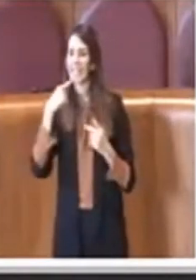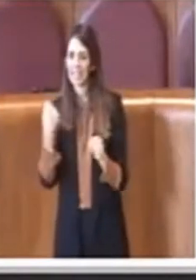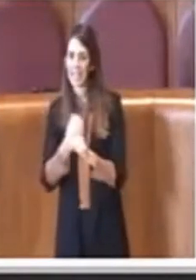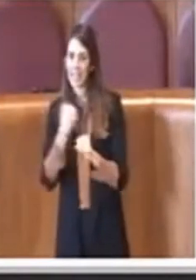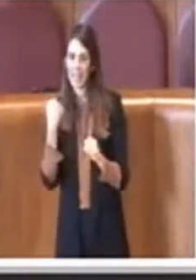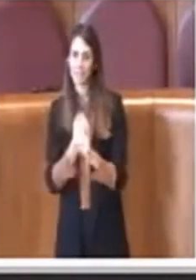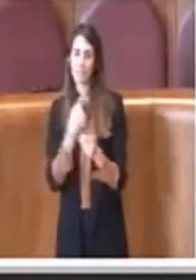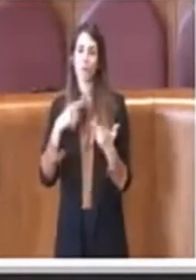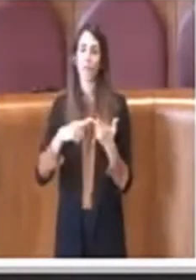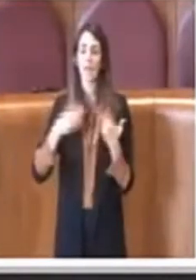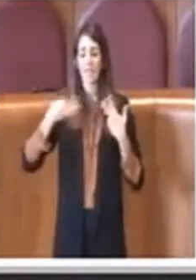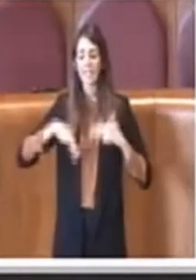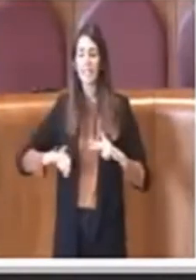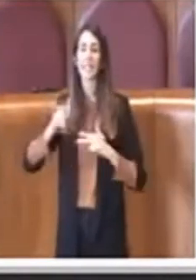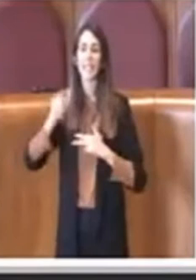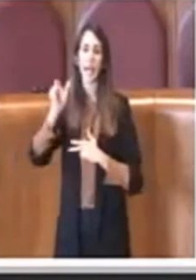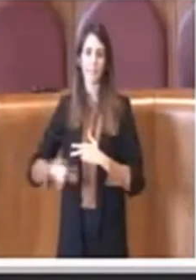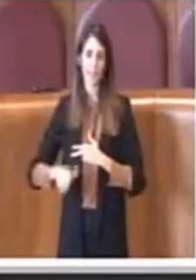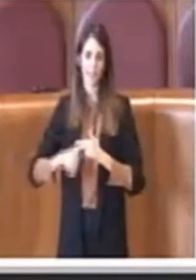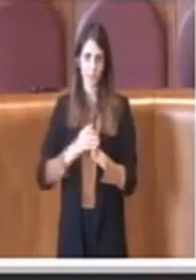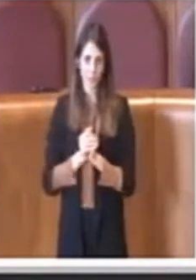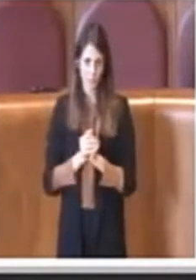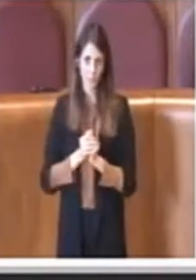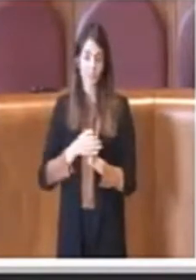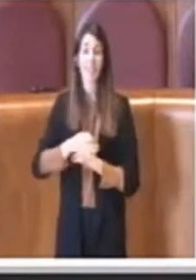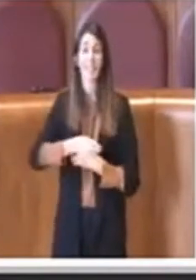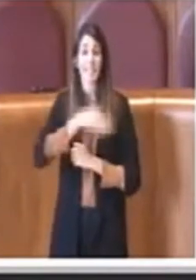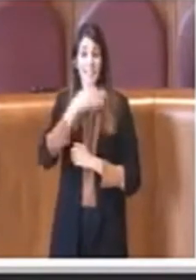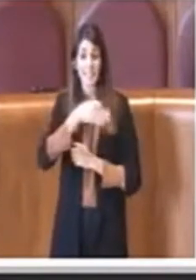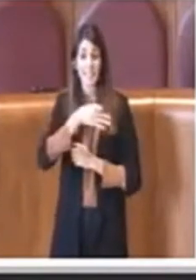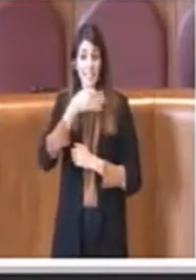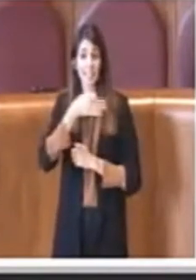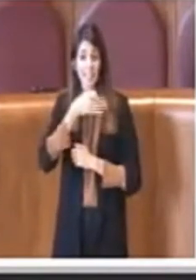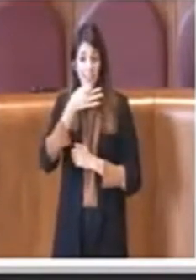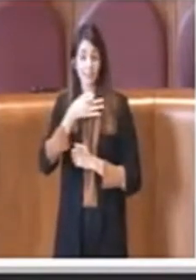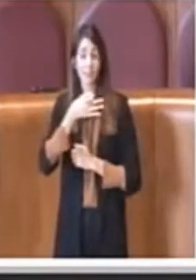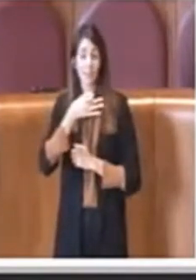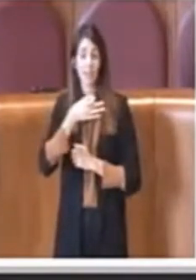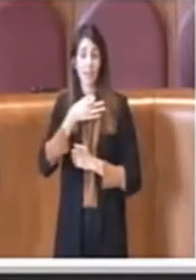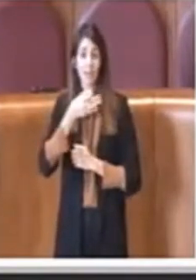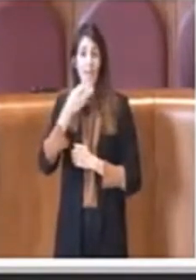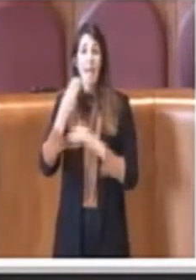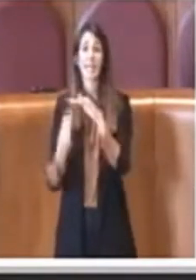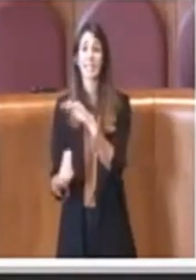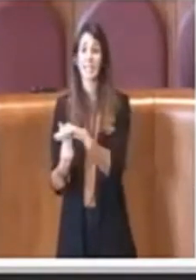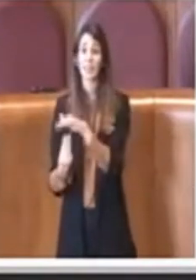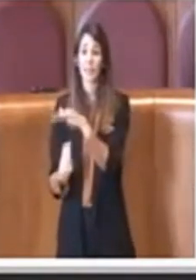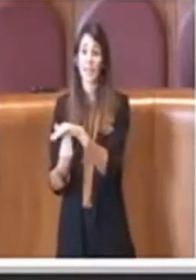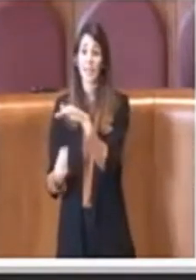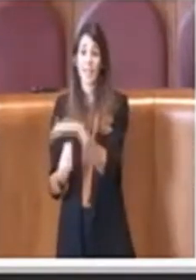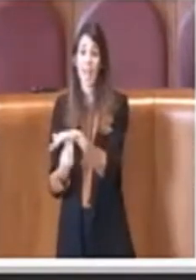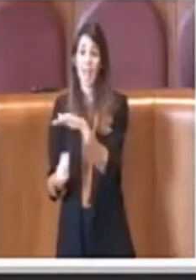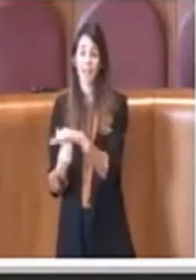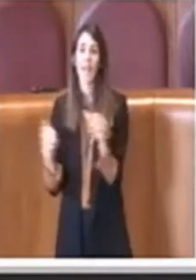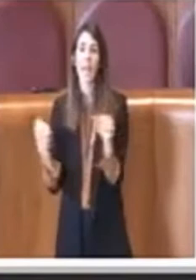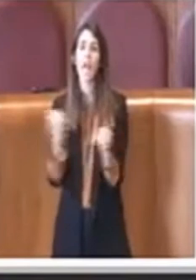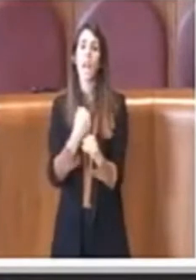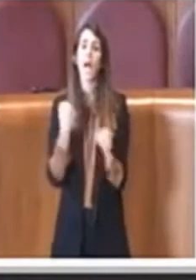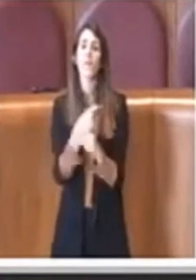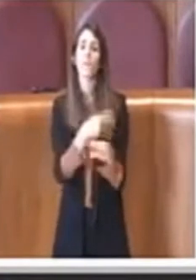del soggetto che deve far capo che fa ancora capo a una cooperativa sociale